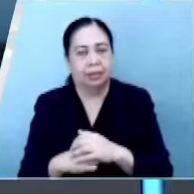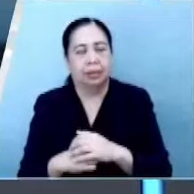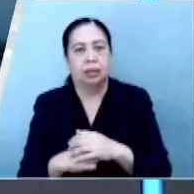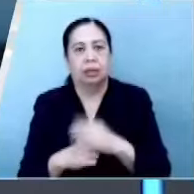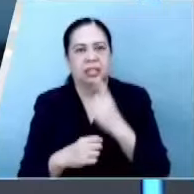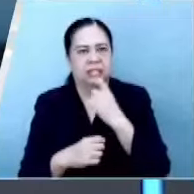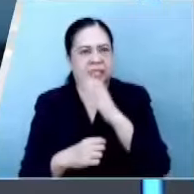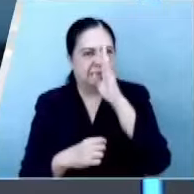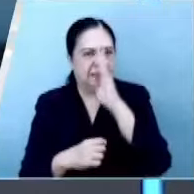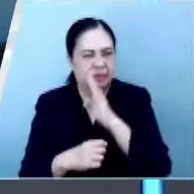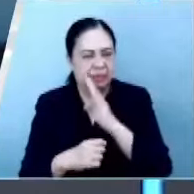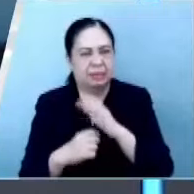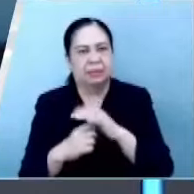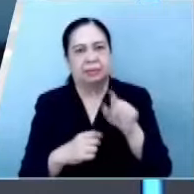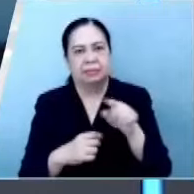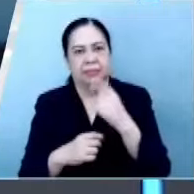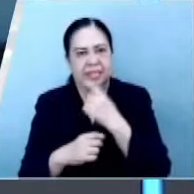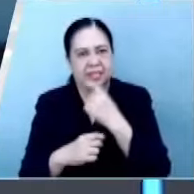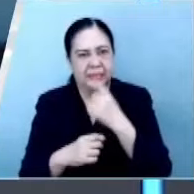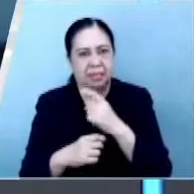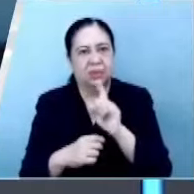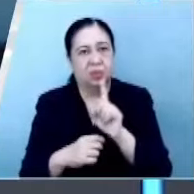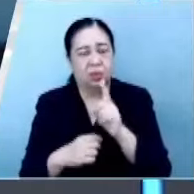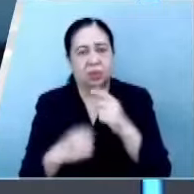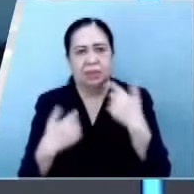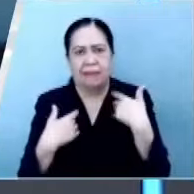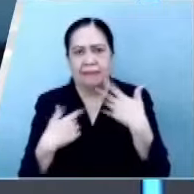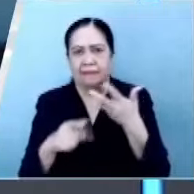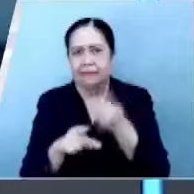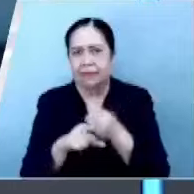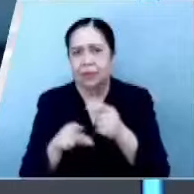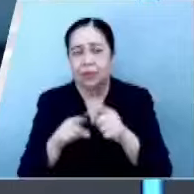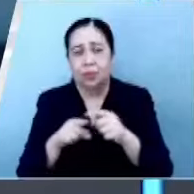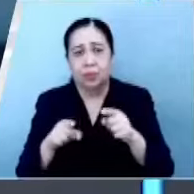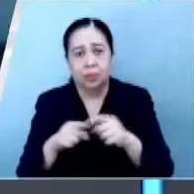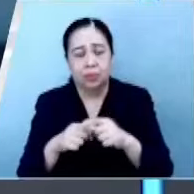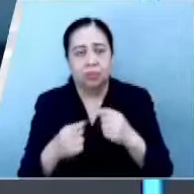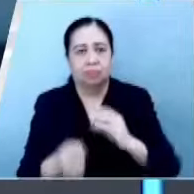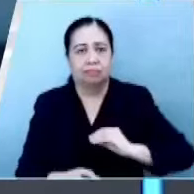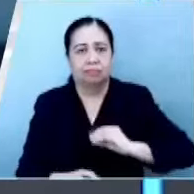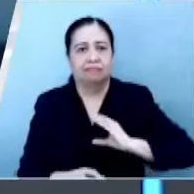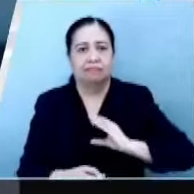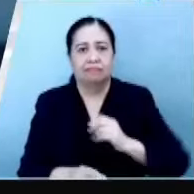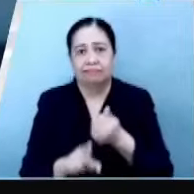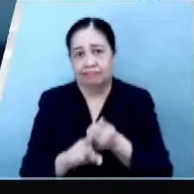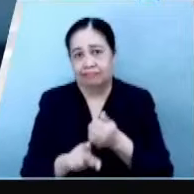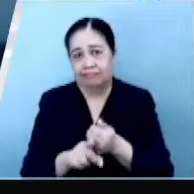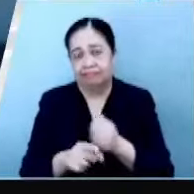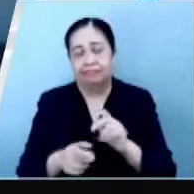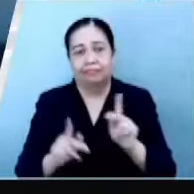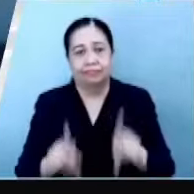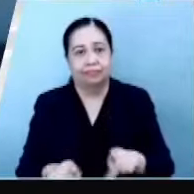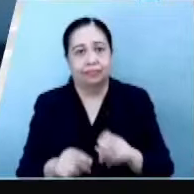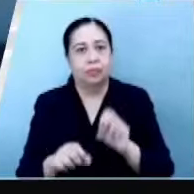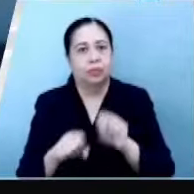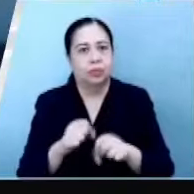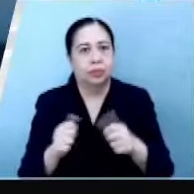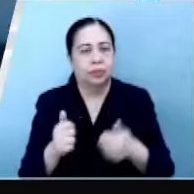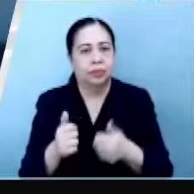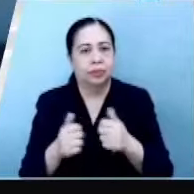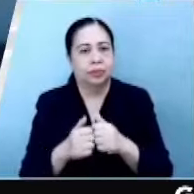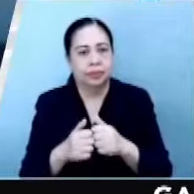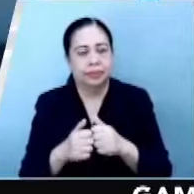at pagkasira kasi nito may epekto rin sa kumpiyansa ng isang tao. Kaya naman sa ilalim ng ating Ngiting